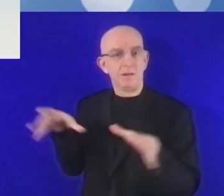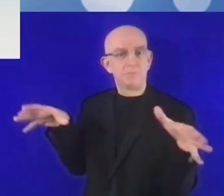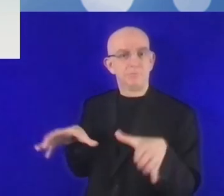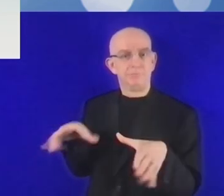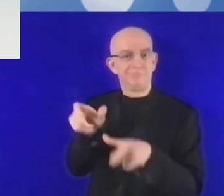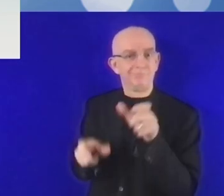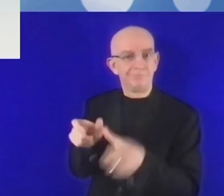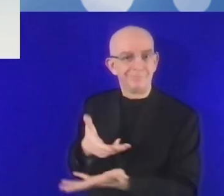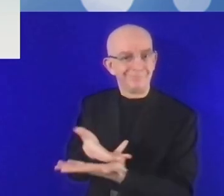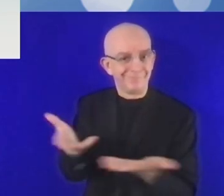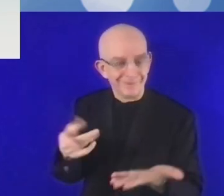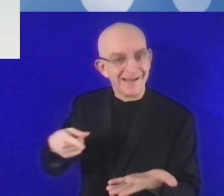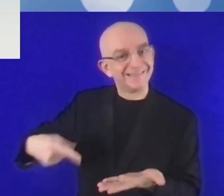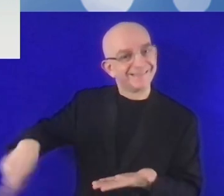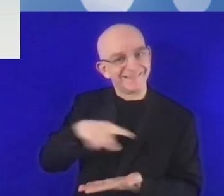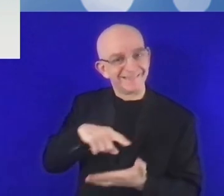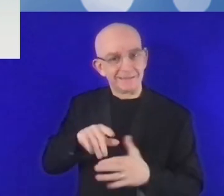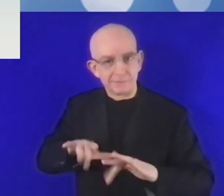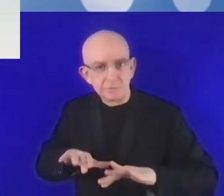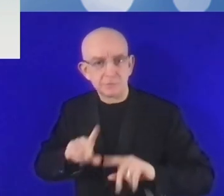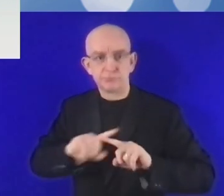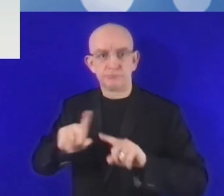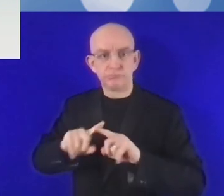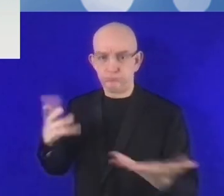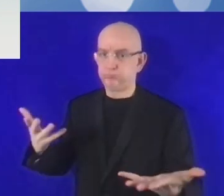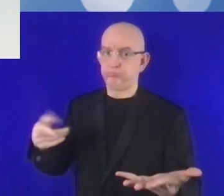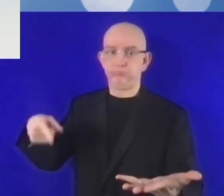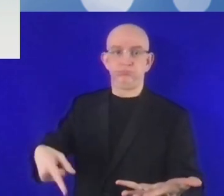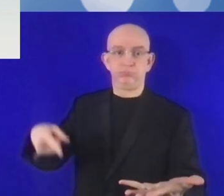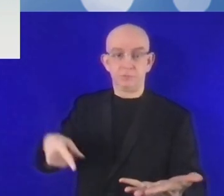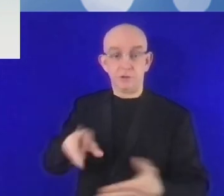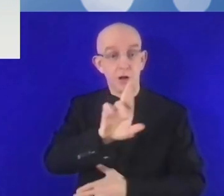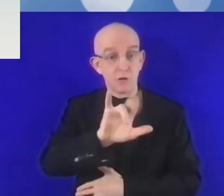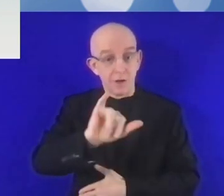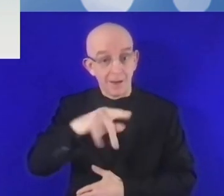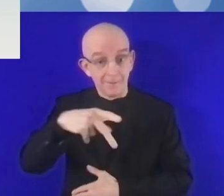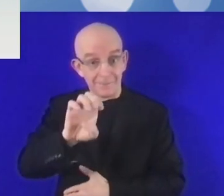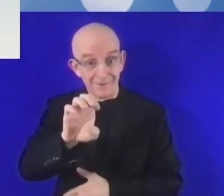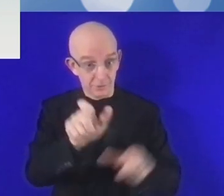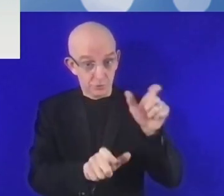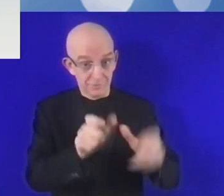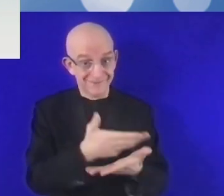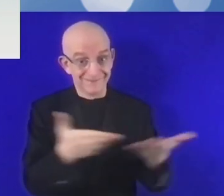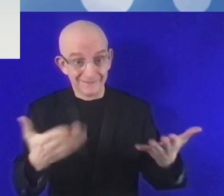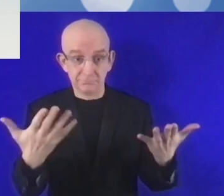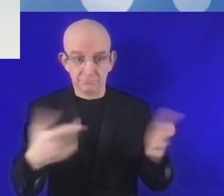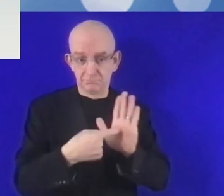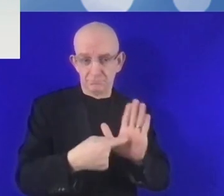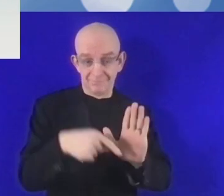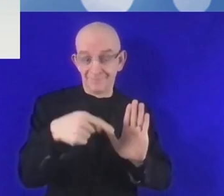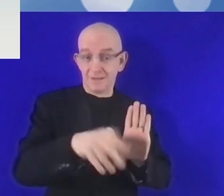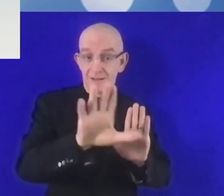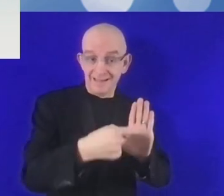Именно поэтому интернет вообще имеет право на существование. Сообщество RIPE во